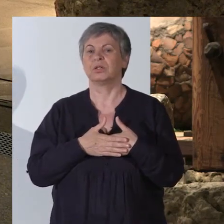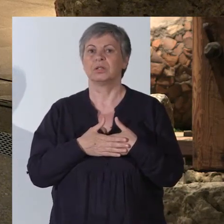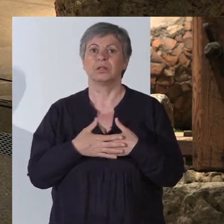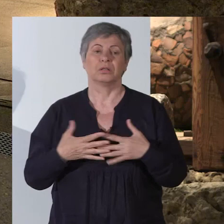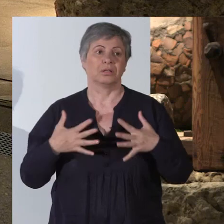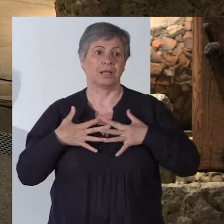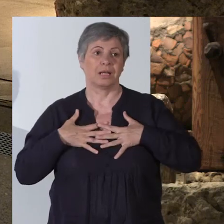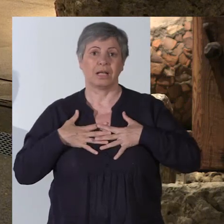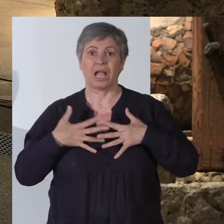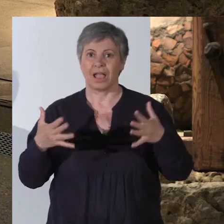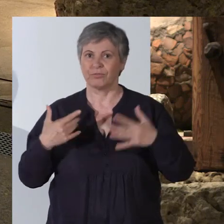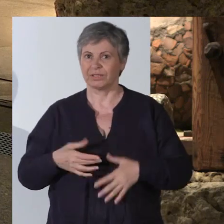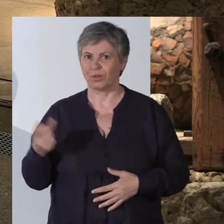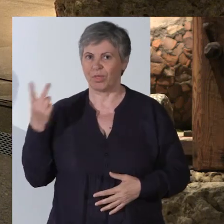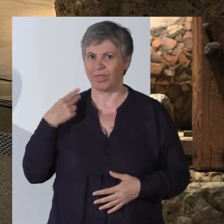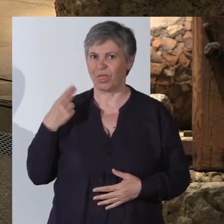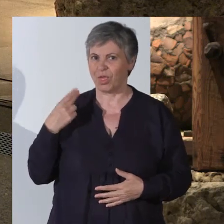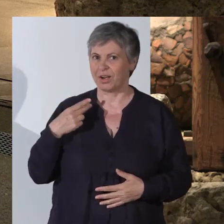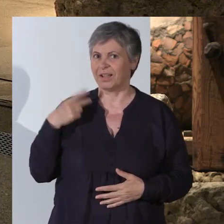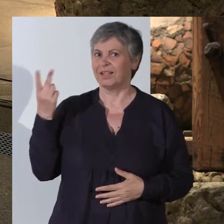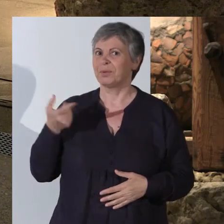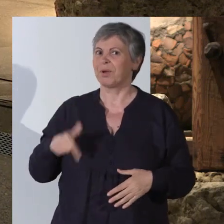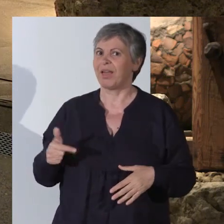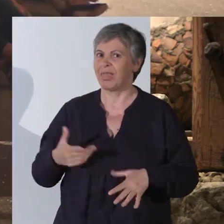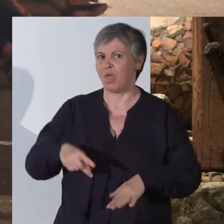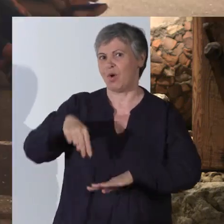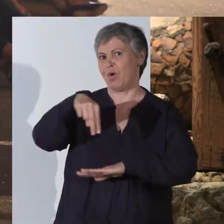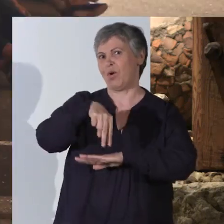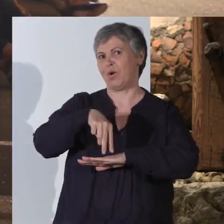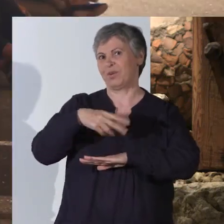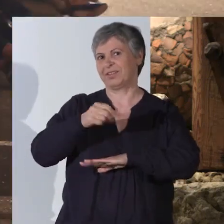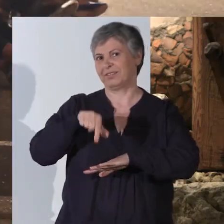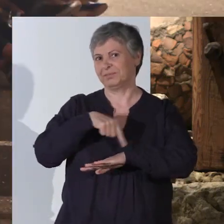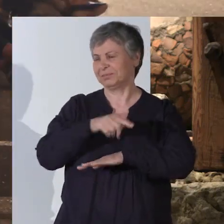θελα να πω ένα ευχαριστώ ξανά στη θεοδώρα η οποία είναι εδώ όρθια τόση ώρα